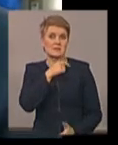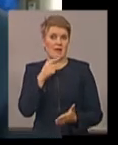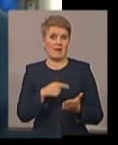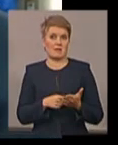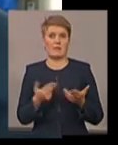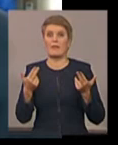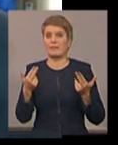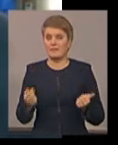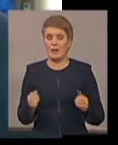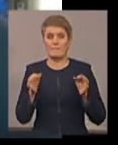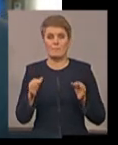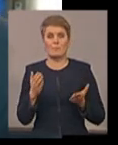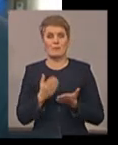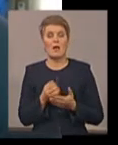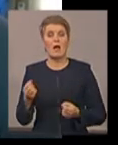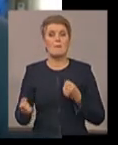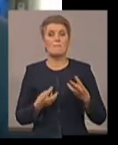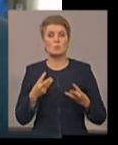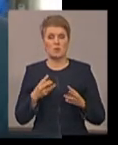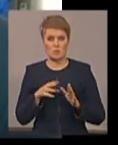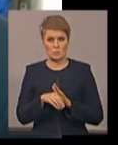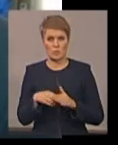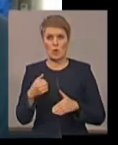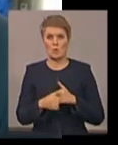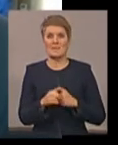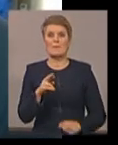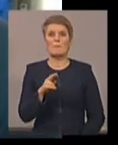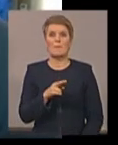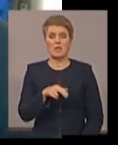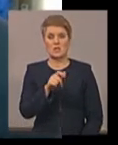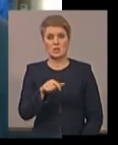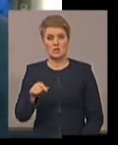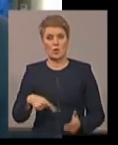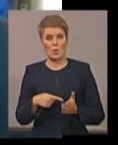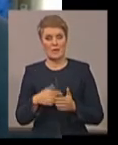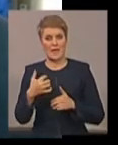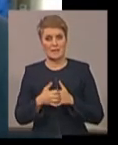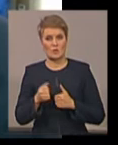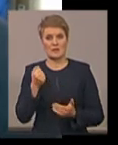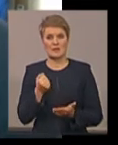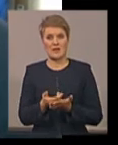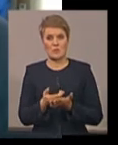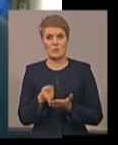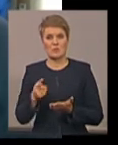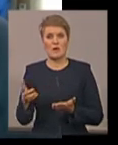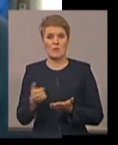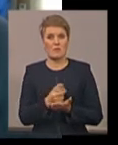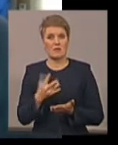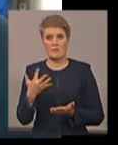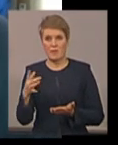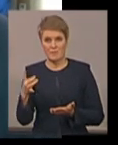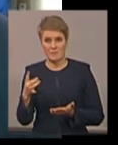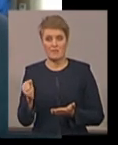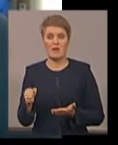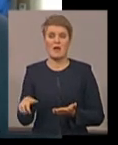безусловно, есть эмоциональная составляющая, потому что уже с пятницы жители города Херсона требуют, чтобы с них брали не 5 гривен, а